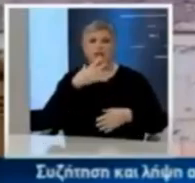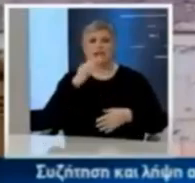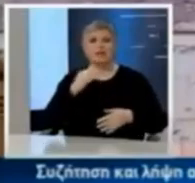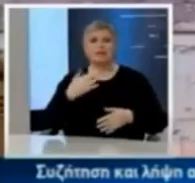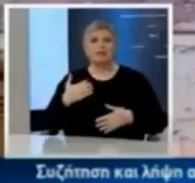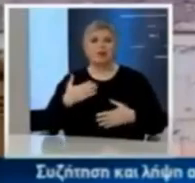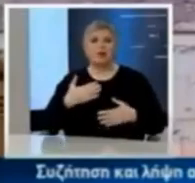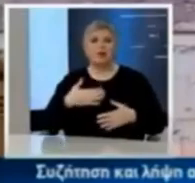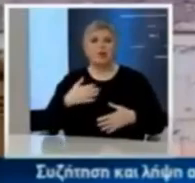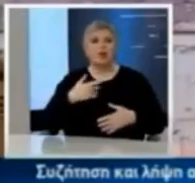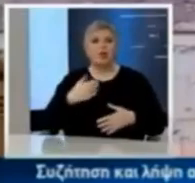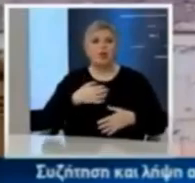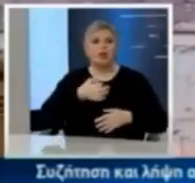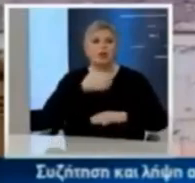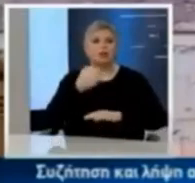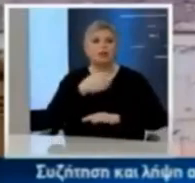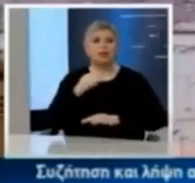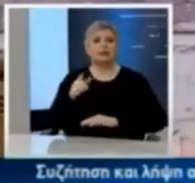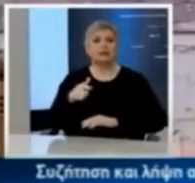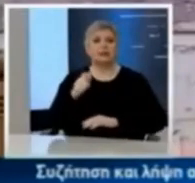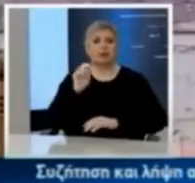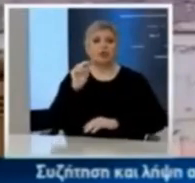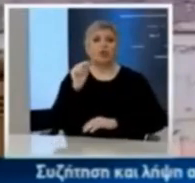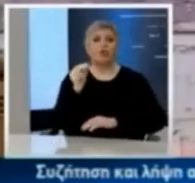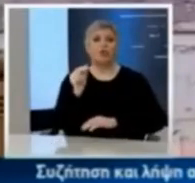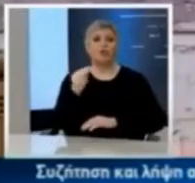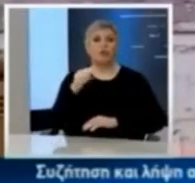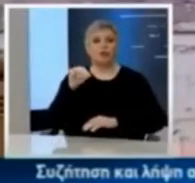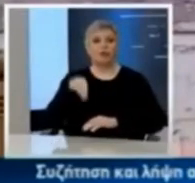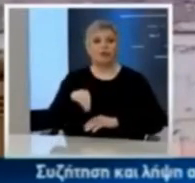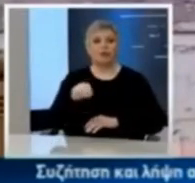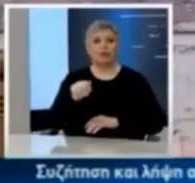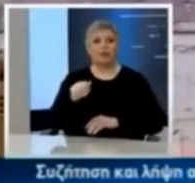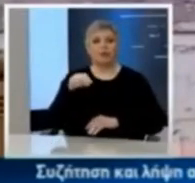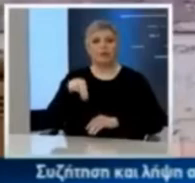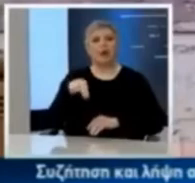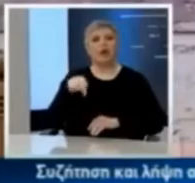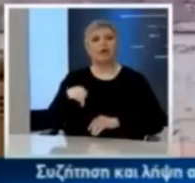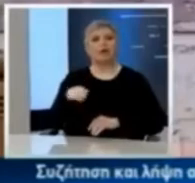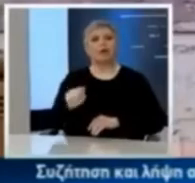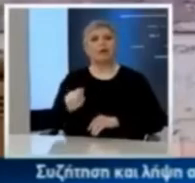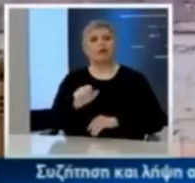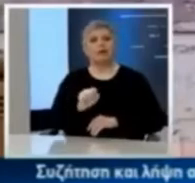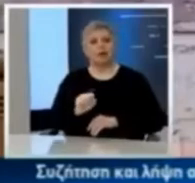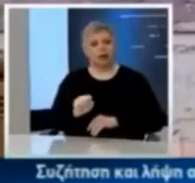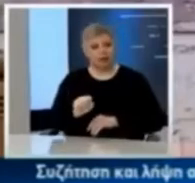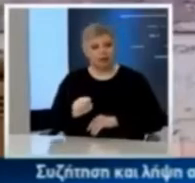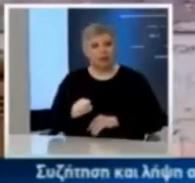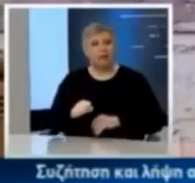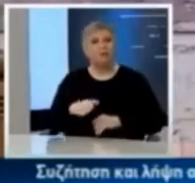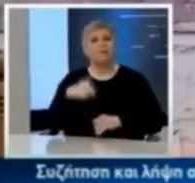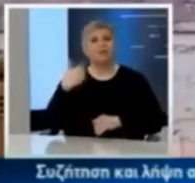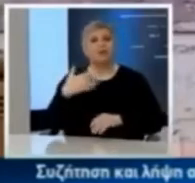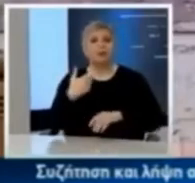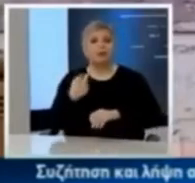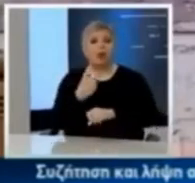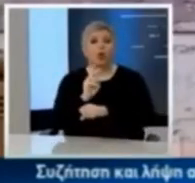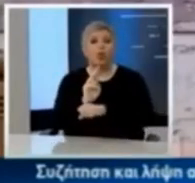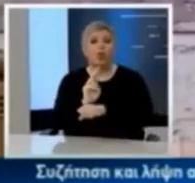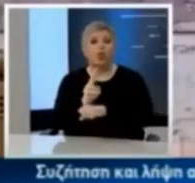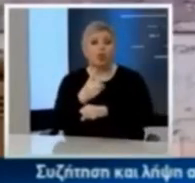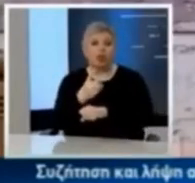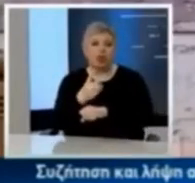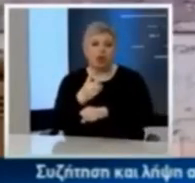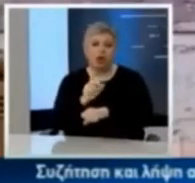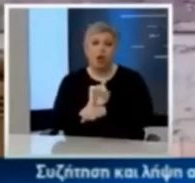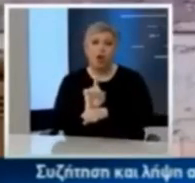ζητάει και λόγο ο κύριος Μαντάς, μια και όλοι μίλησαν και ο κύριος Παρασκευόπουλος μίλησε 2 λεπτά. Αλλά